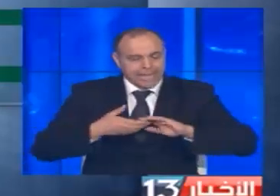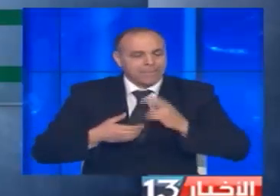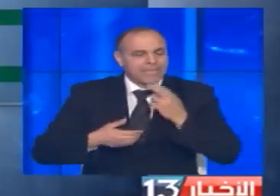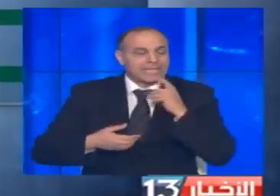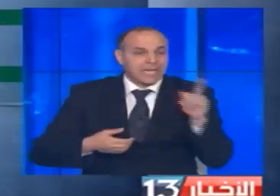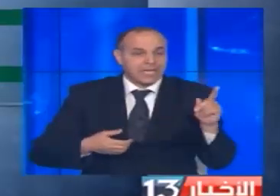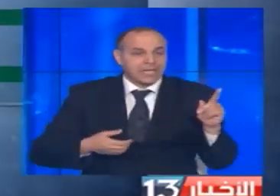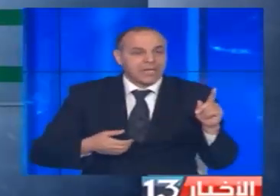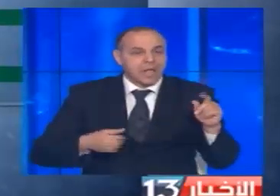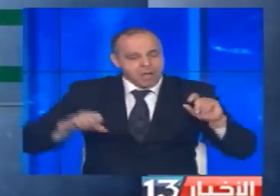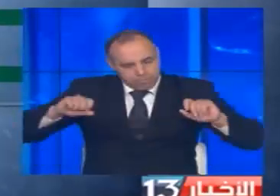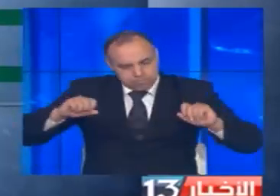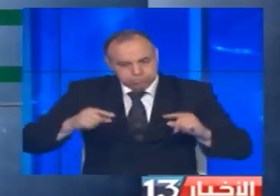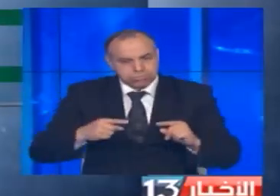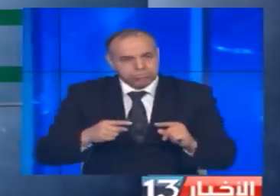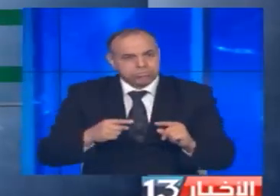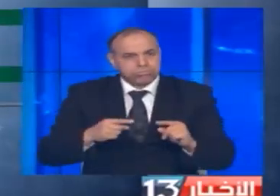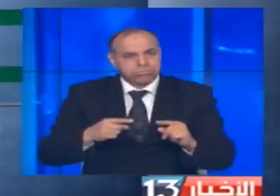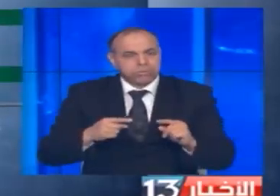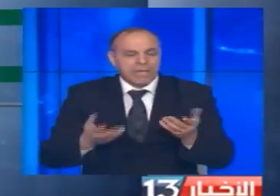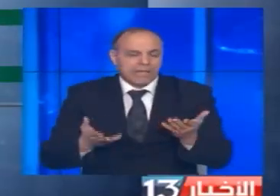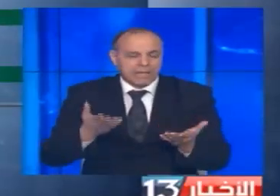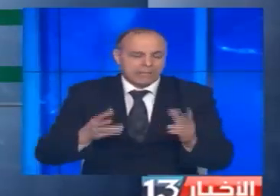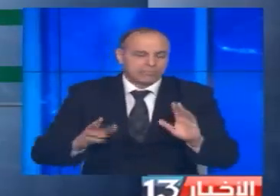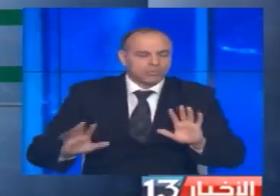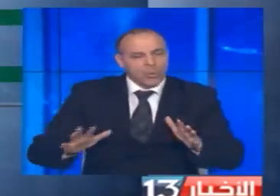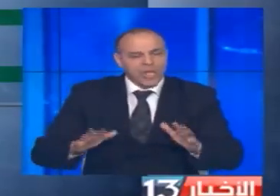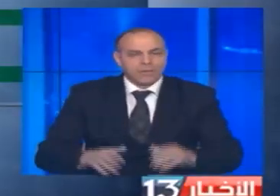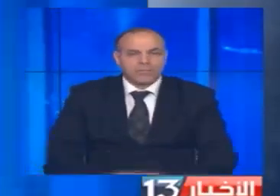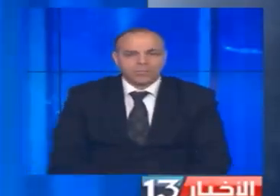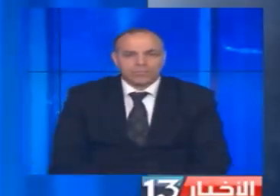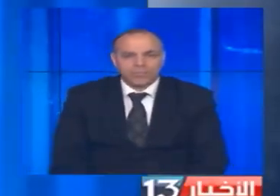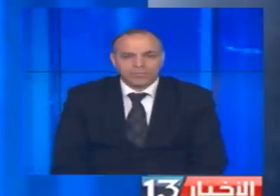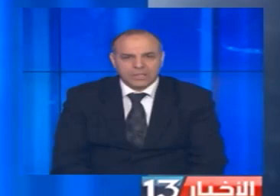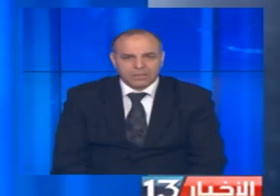بنجردان في مواجهة لا تقل إثارة.